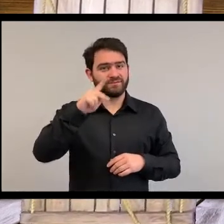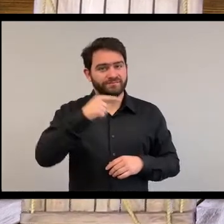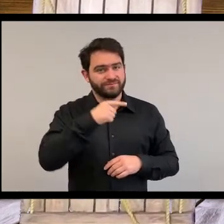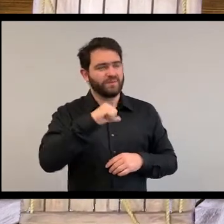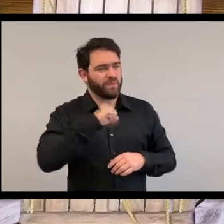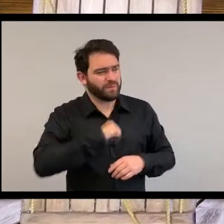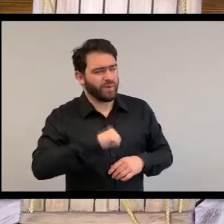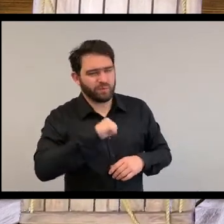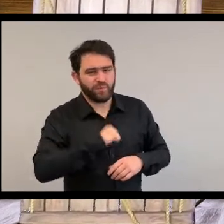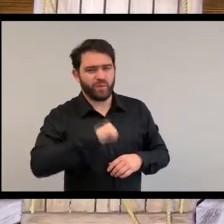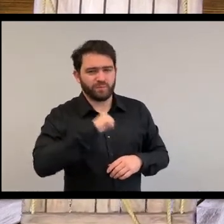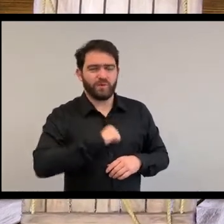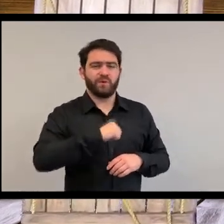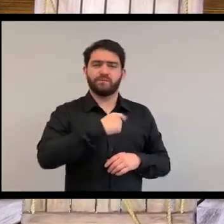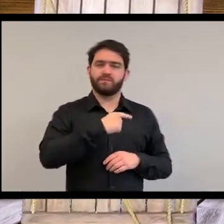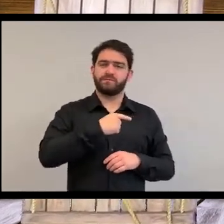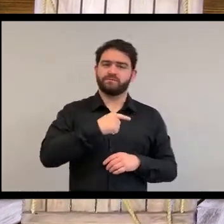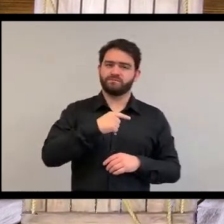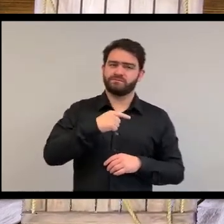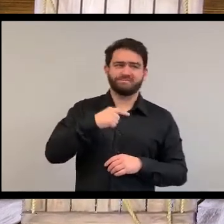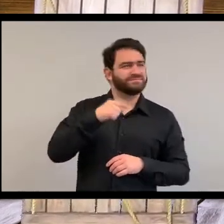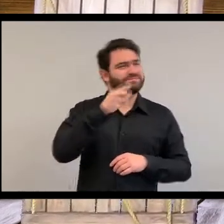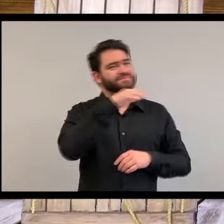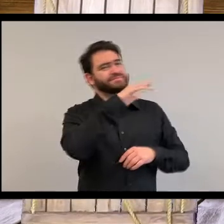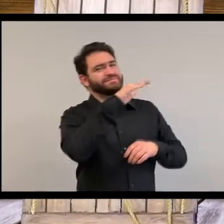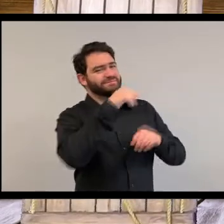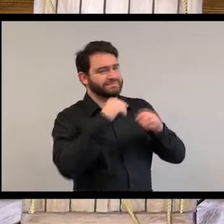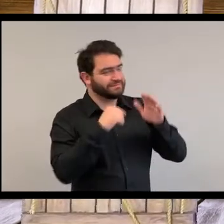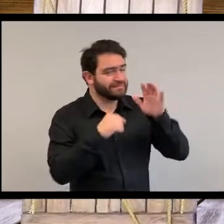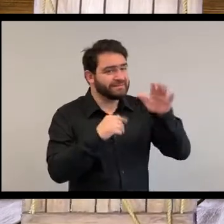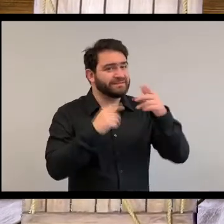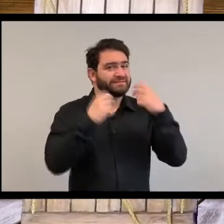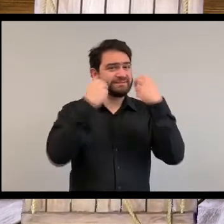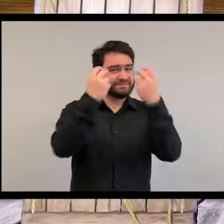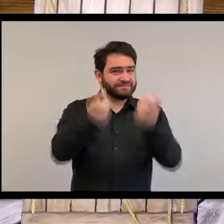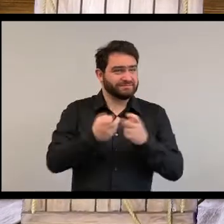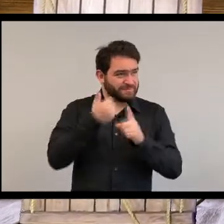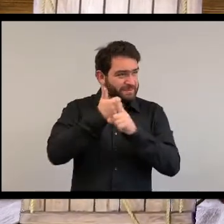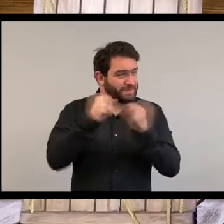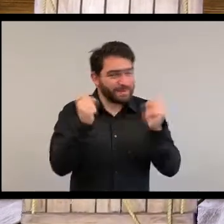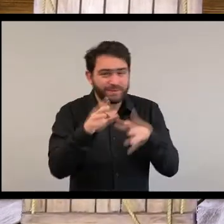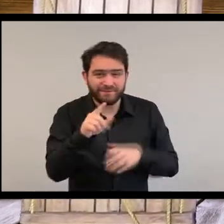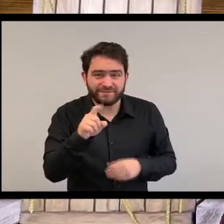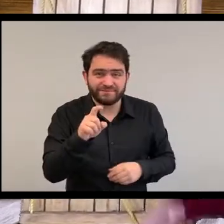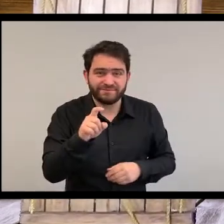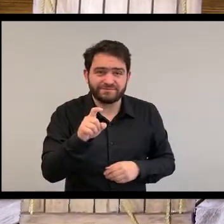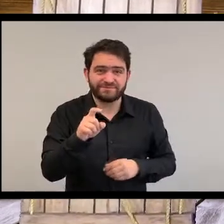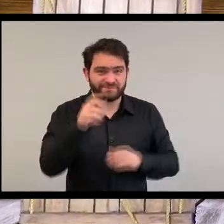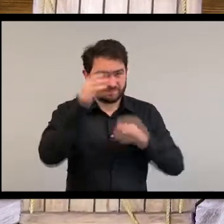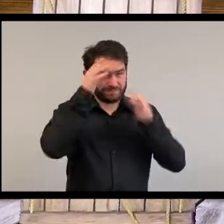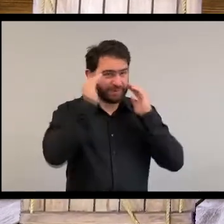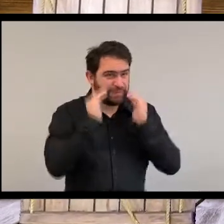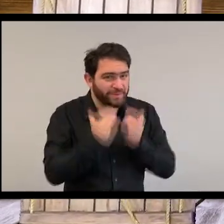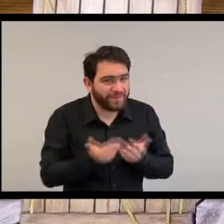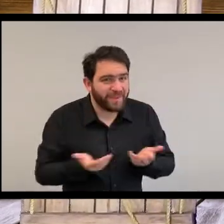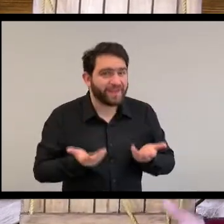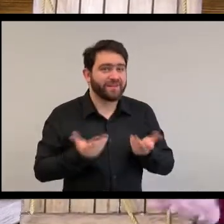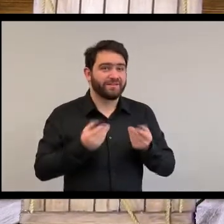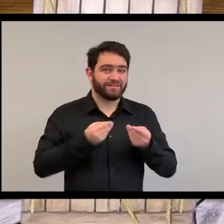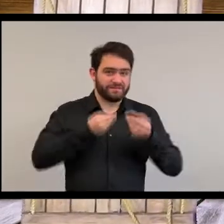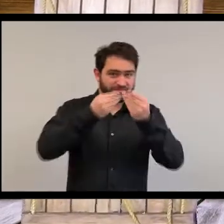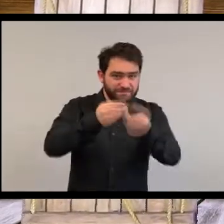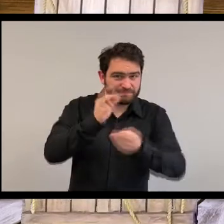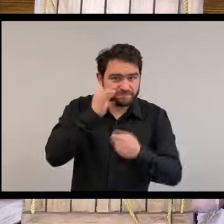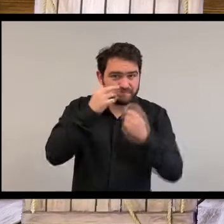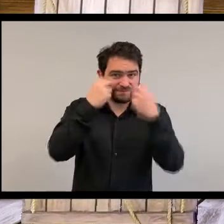Madame, mes agiles! C'est le petit Ricky! Dites-nous en quoi il est magique,